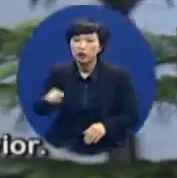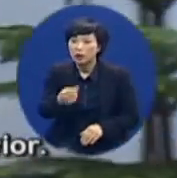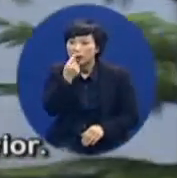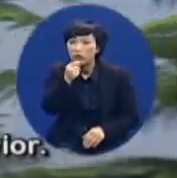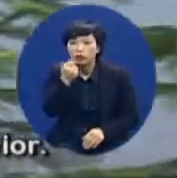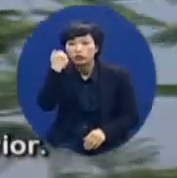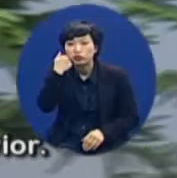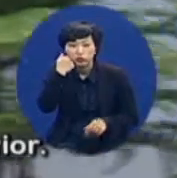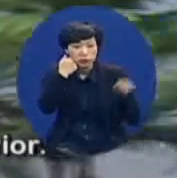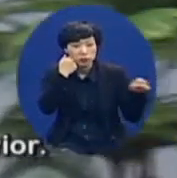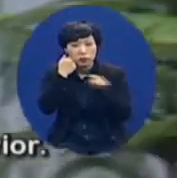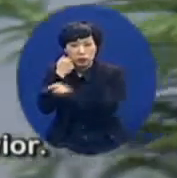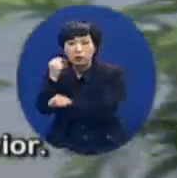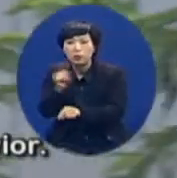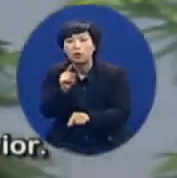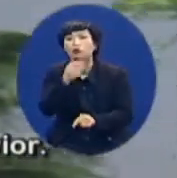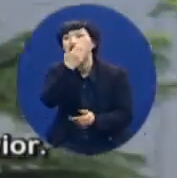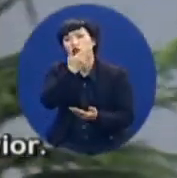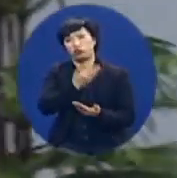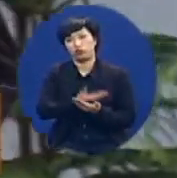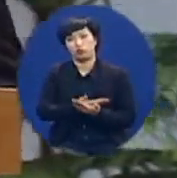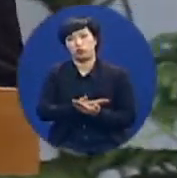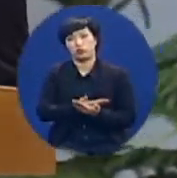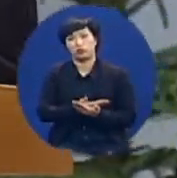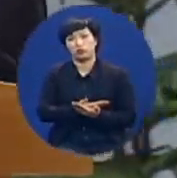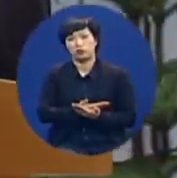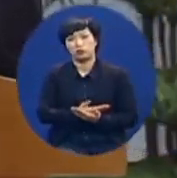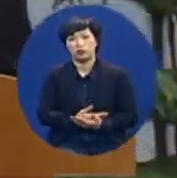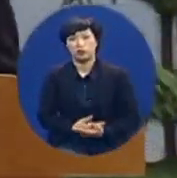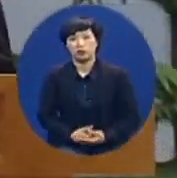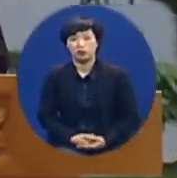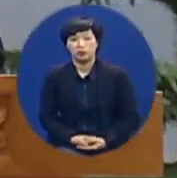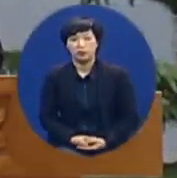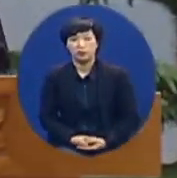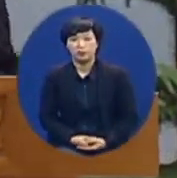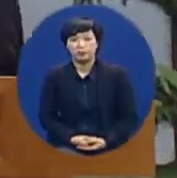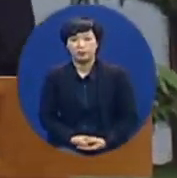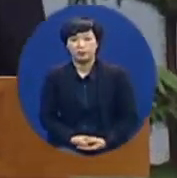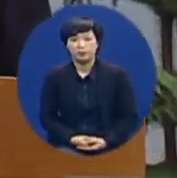배우느냐가 이만큼 중요해요 아멘 예